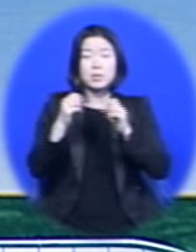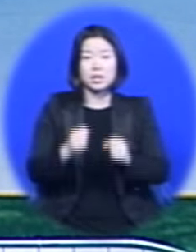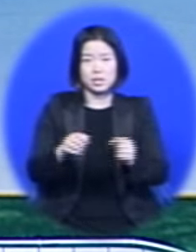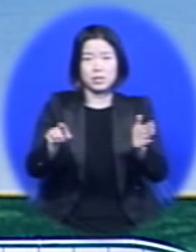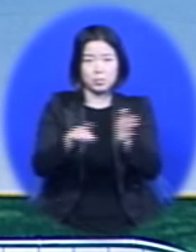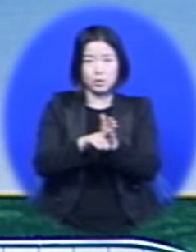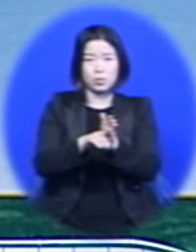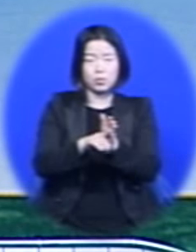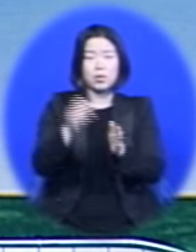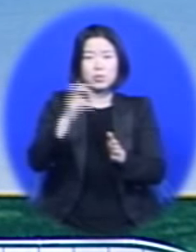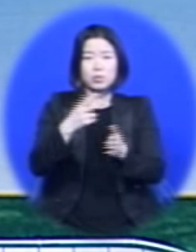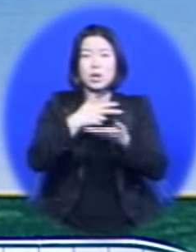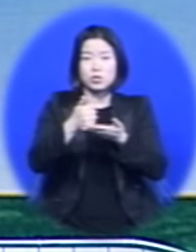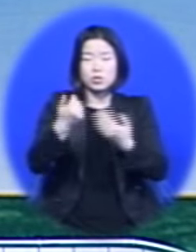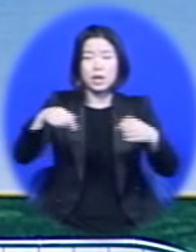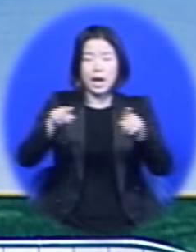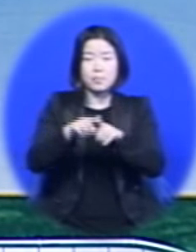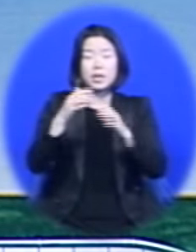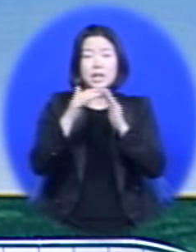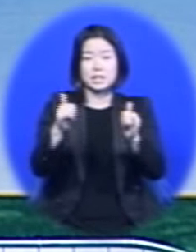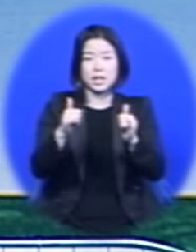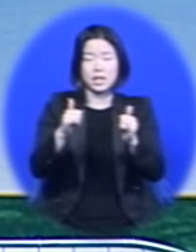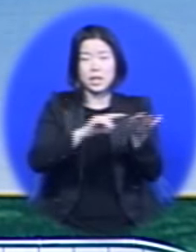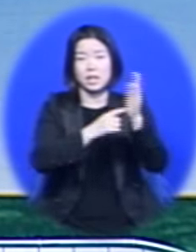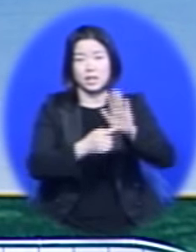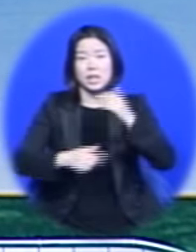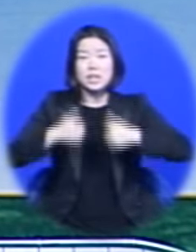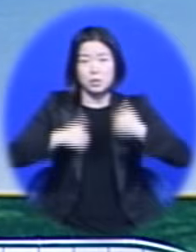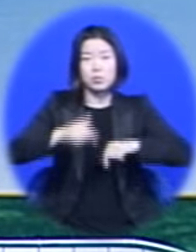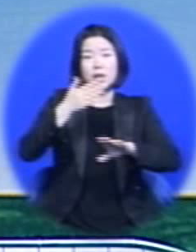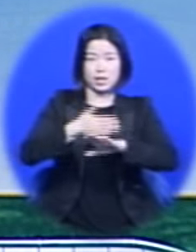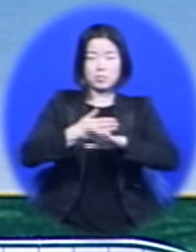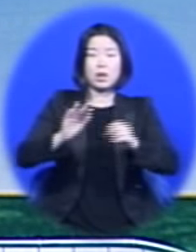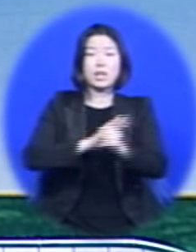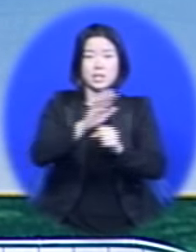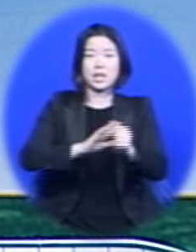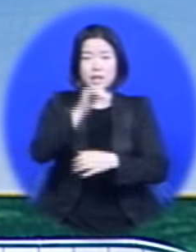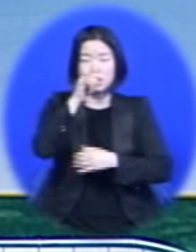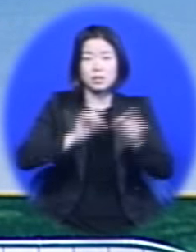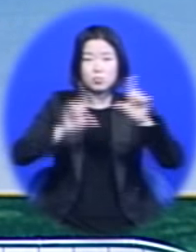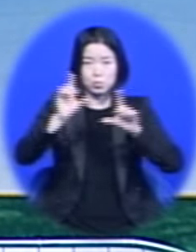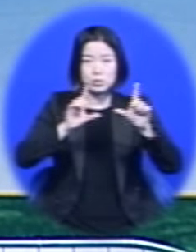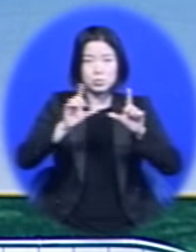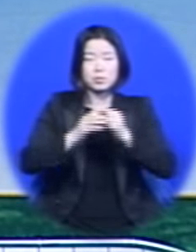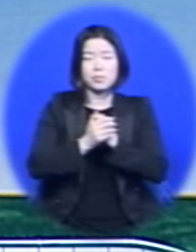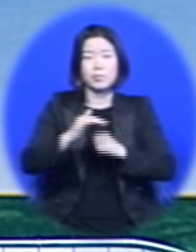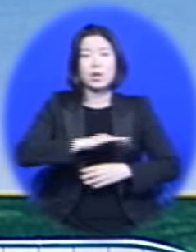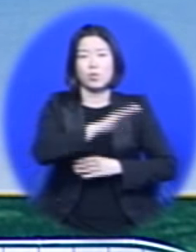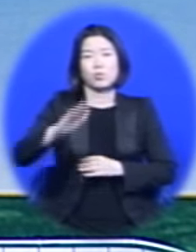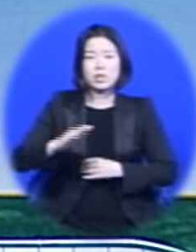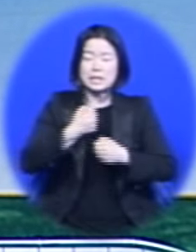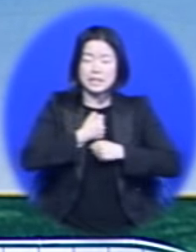믿고 주님과 함께하는 자에게만 나타나는 기쁨과 감사와 사랑이 있는 모습을 우리는